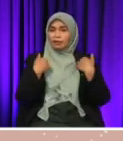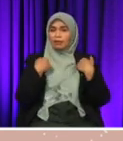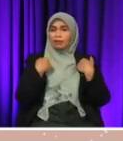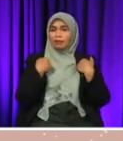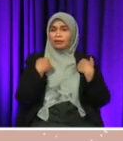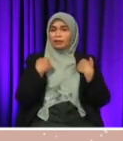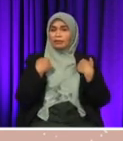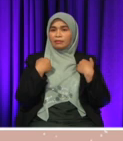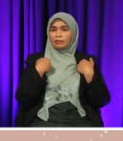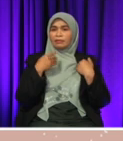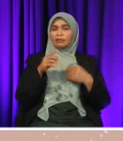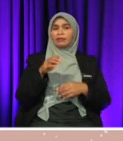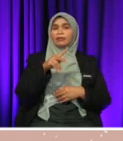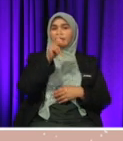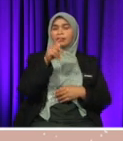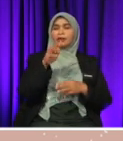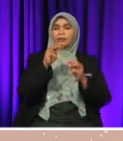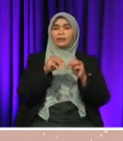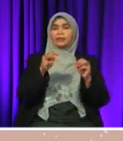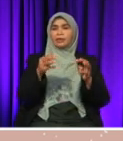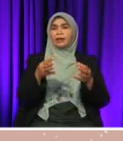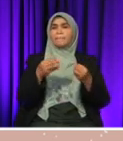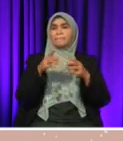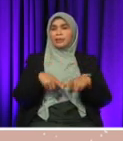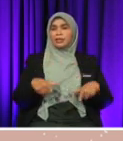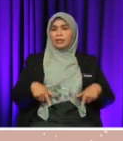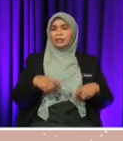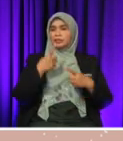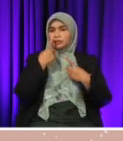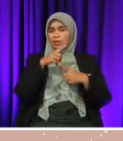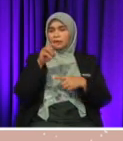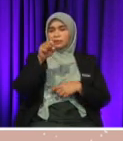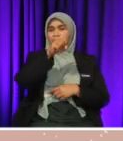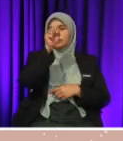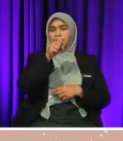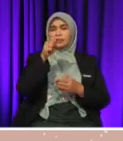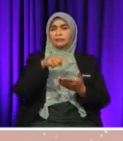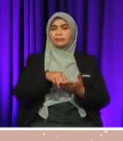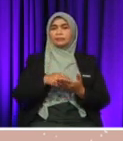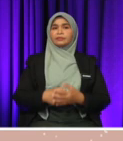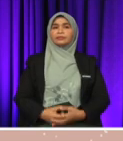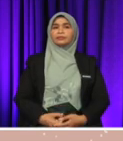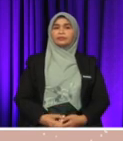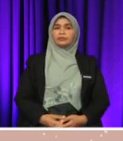yang berani ingin menjawab soal dan contoh yang kedua ini dipersilakan